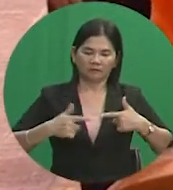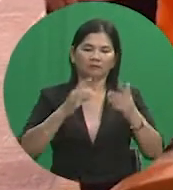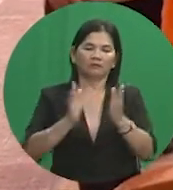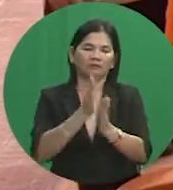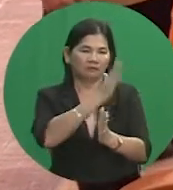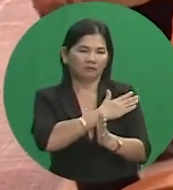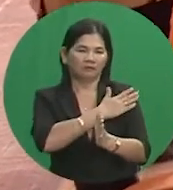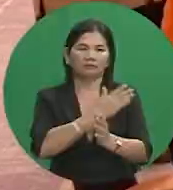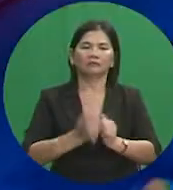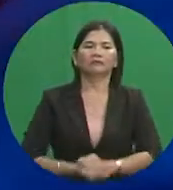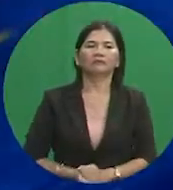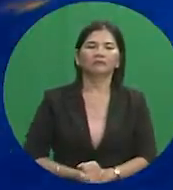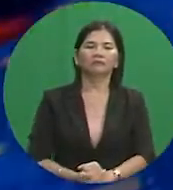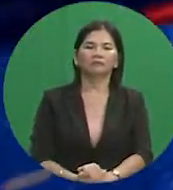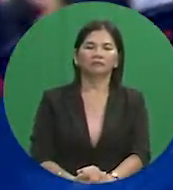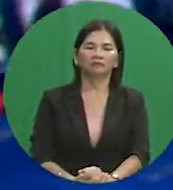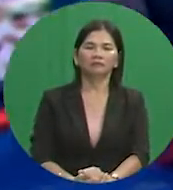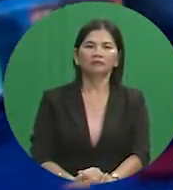อง